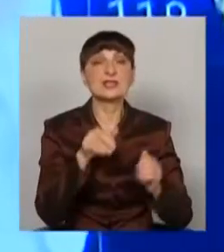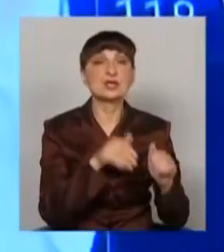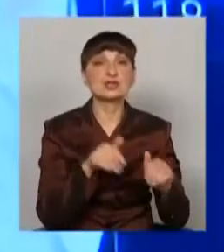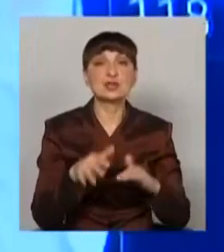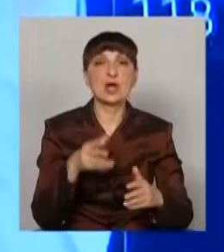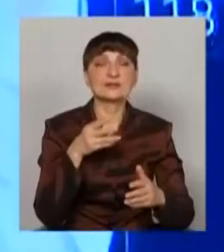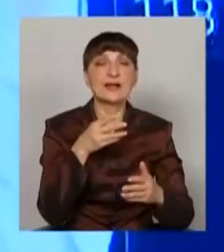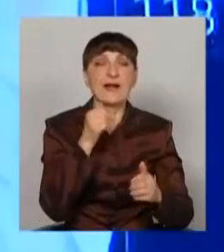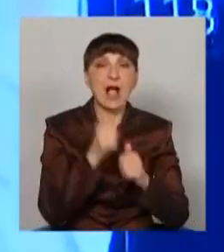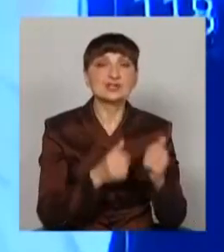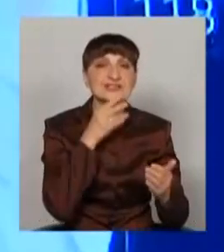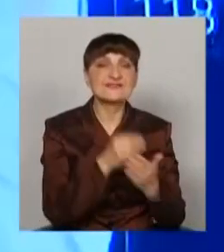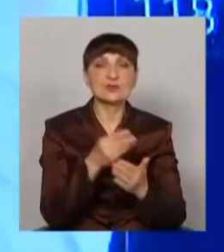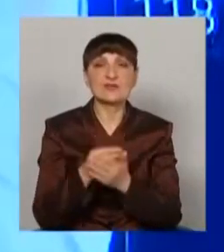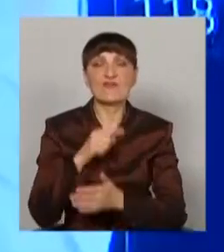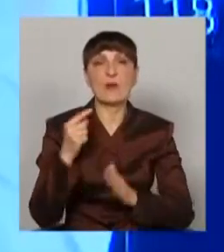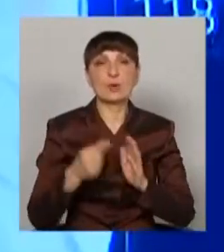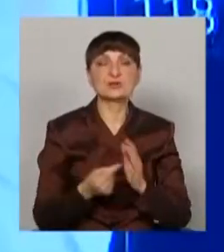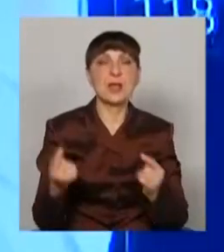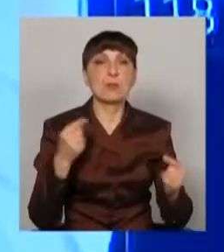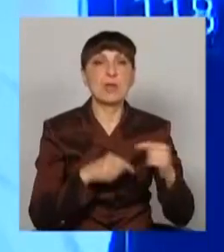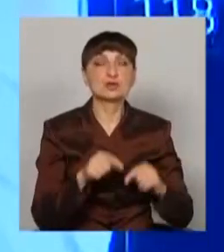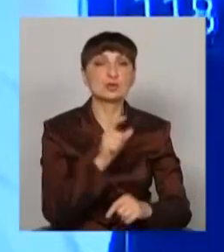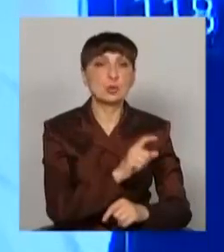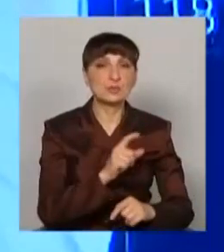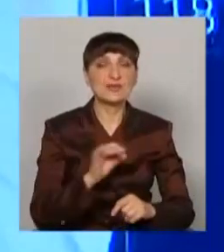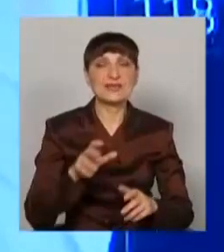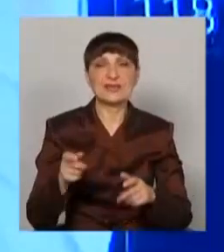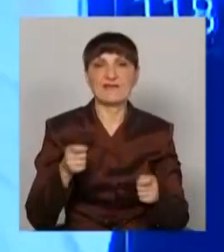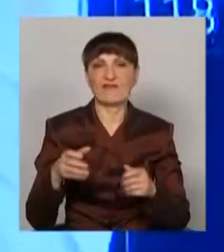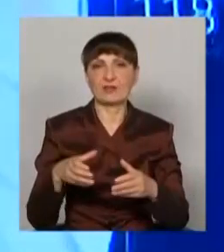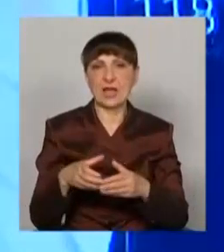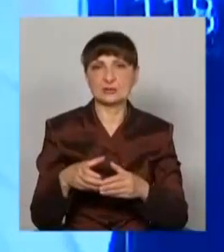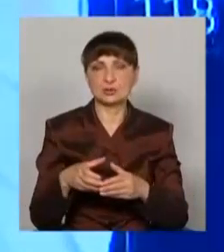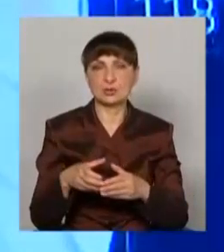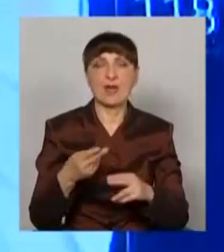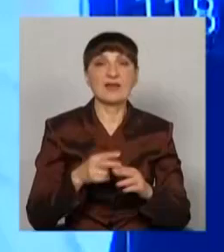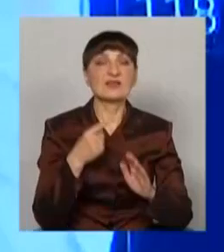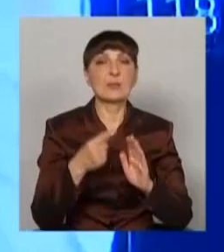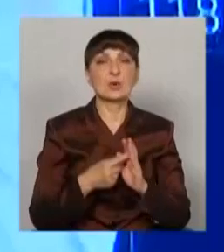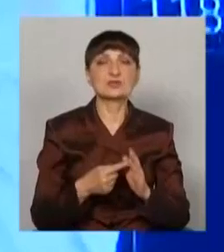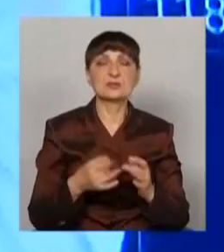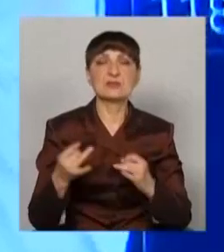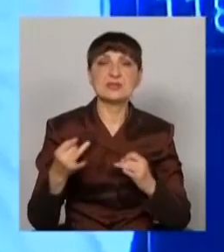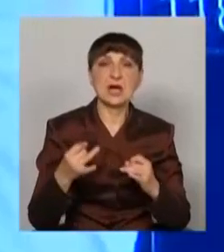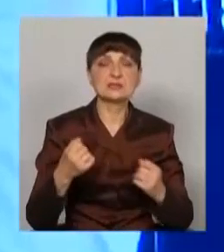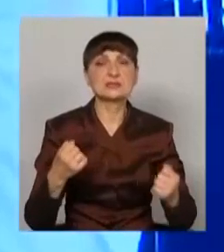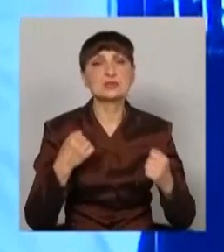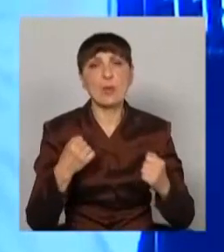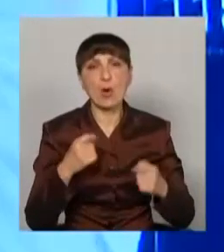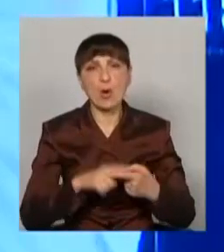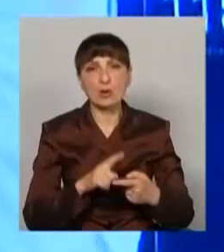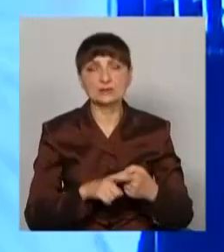эти вопросы между гражданским обществом и властью, опять же, да? То есть это вопросы и медиации, это вопросы и спорта, это